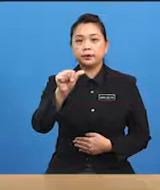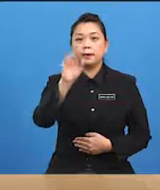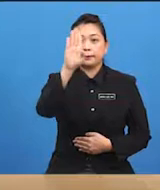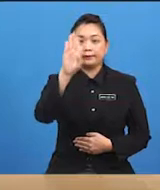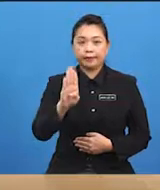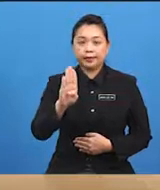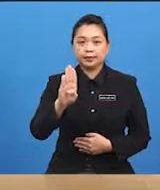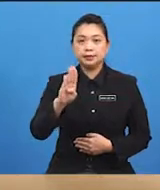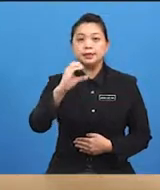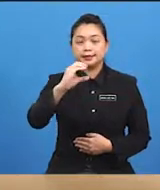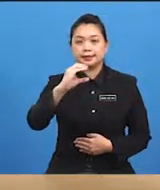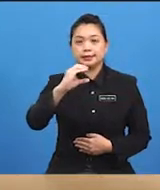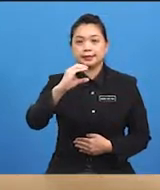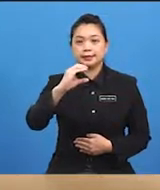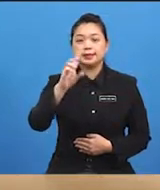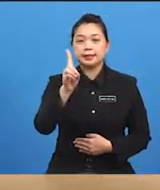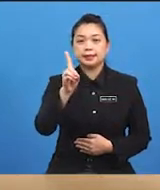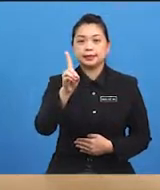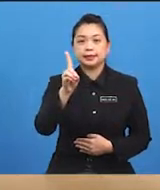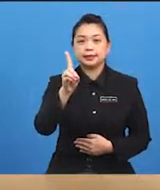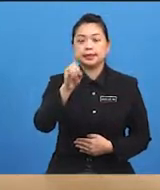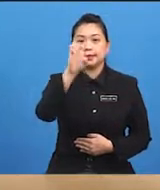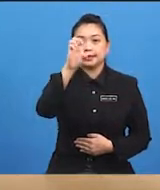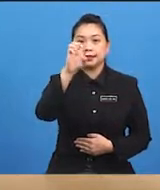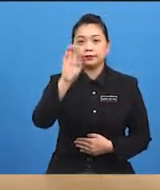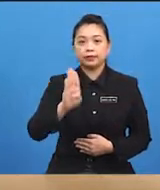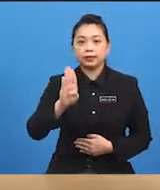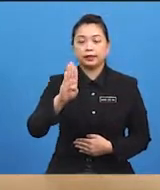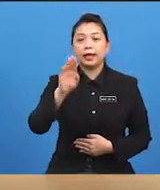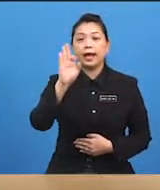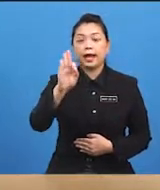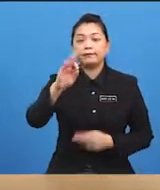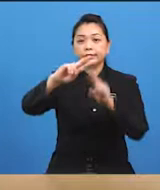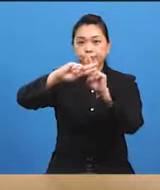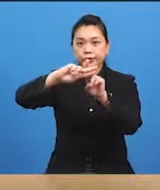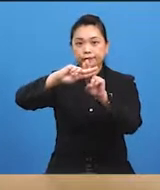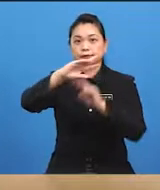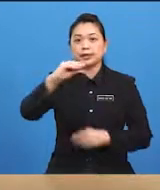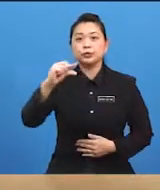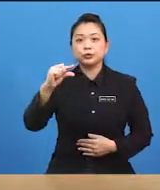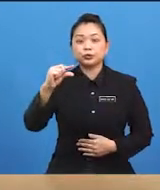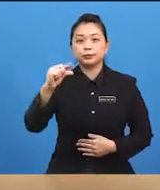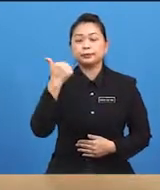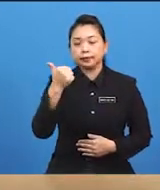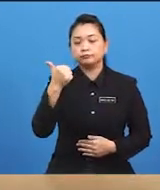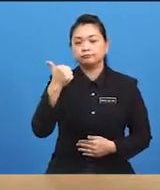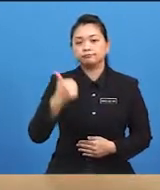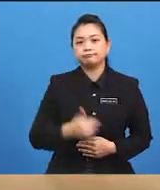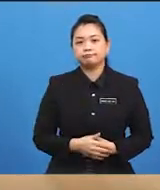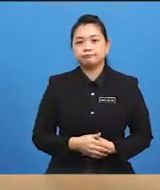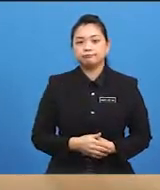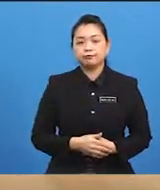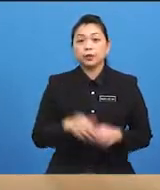flat, C, D, E flat, F sharp dan G. Bagus, Nor. Bolehkah